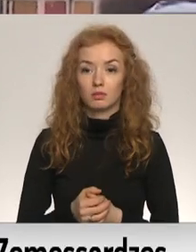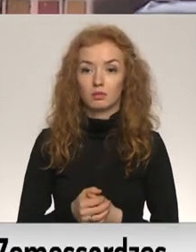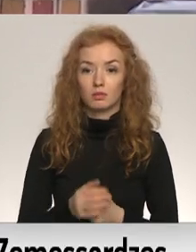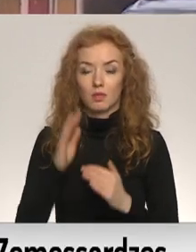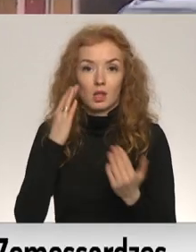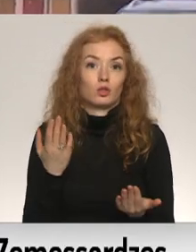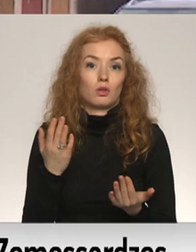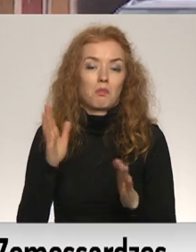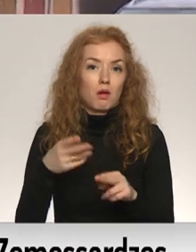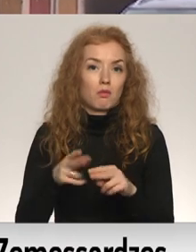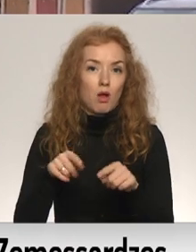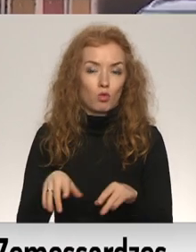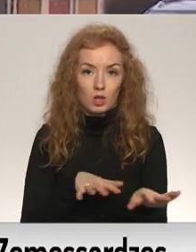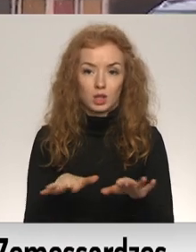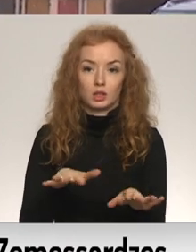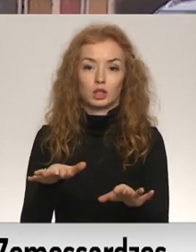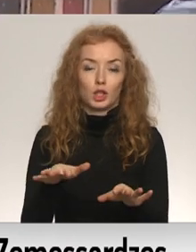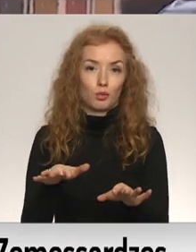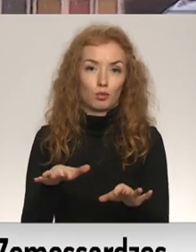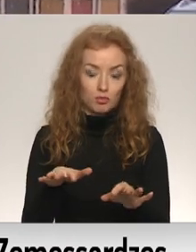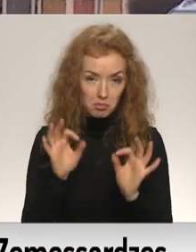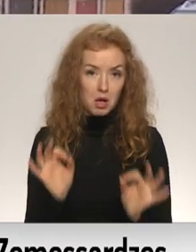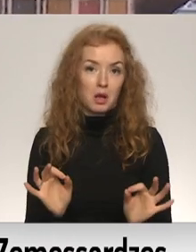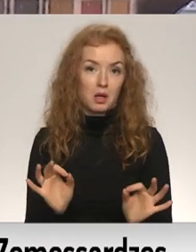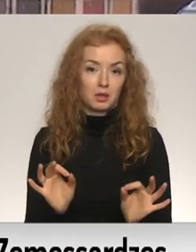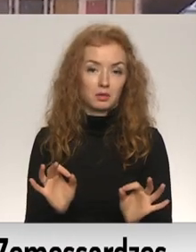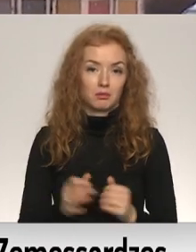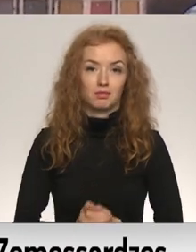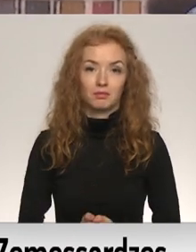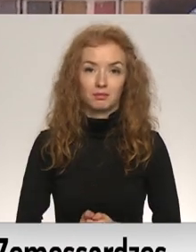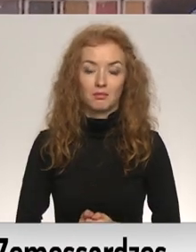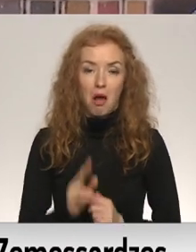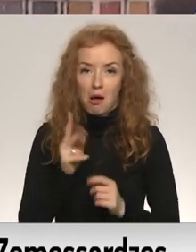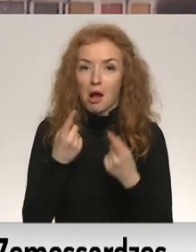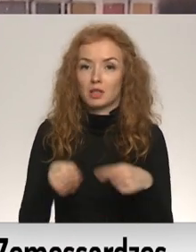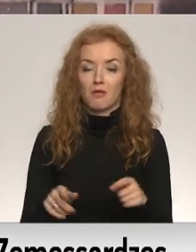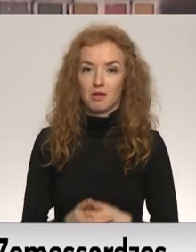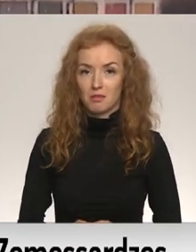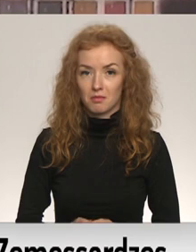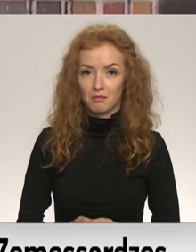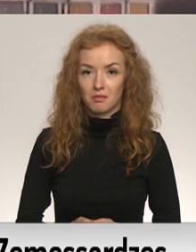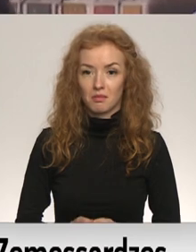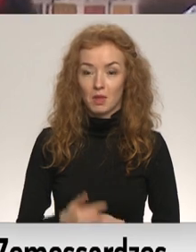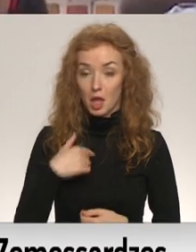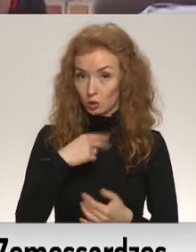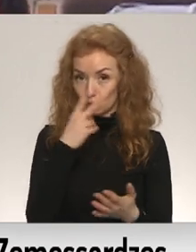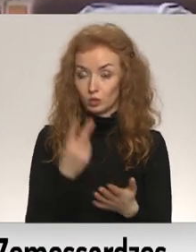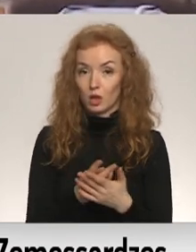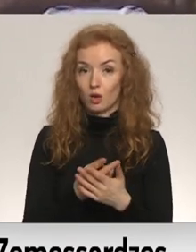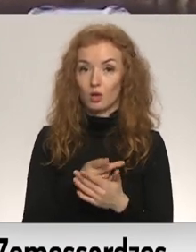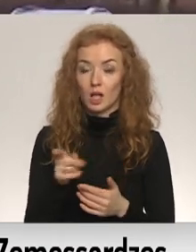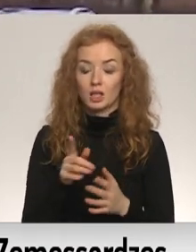nezinu par tādu rīcību, es domāju, visi pareizi. A kā savādāk? Es uzskatu, ka tas ir